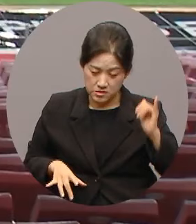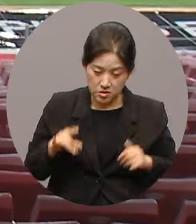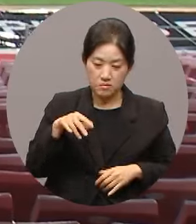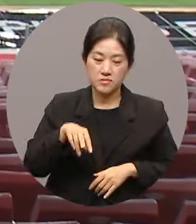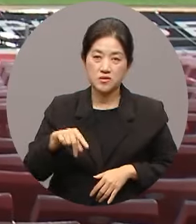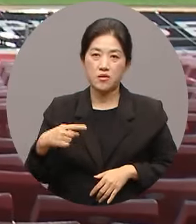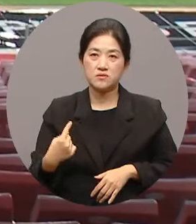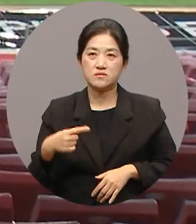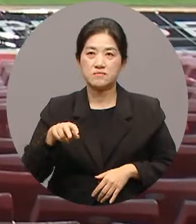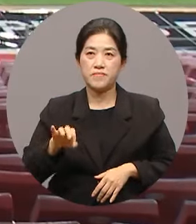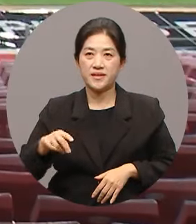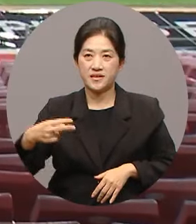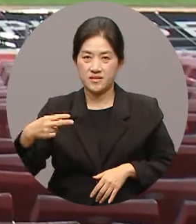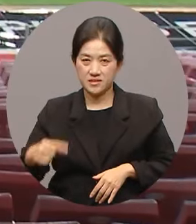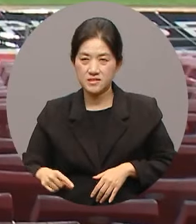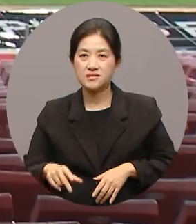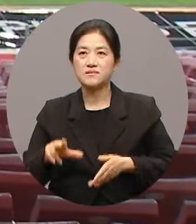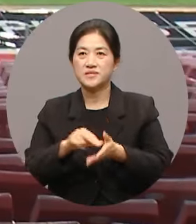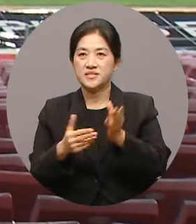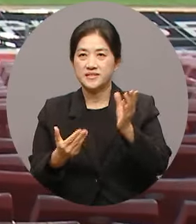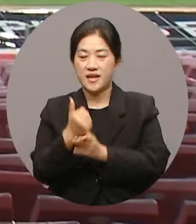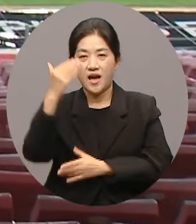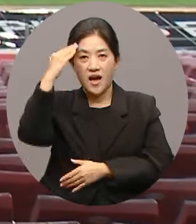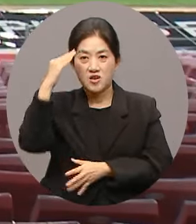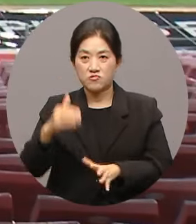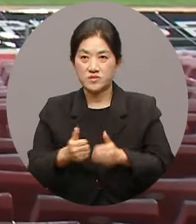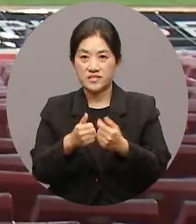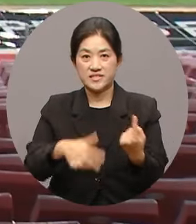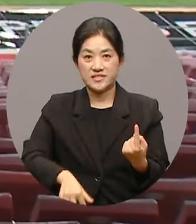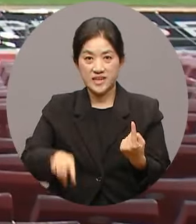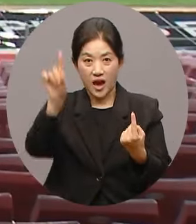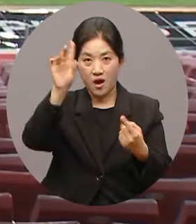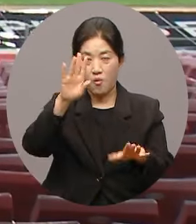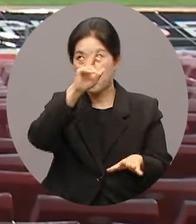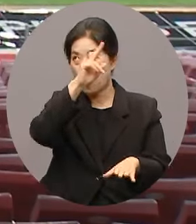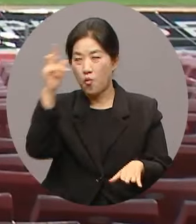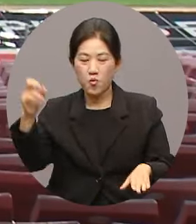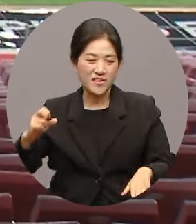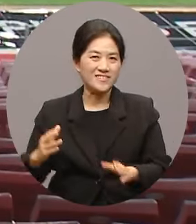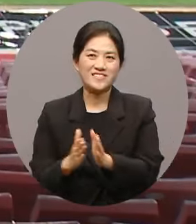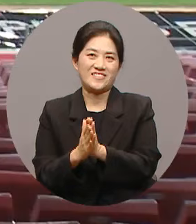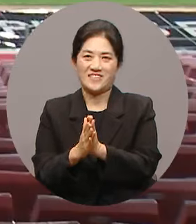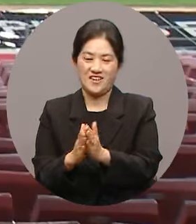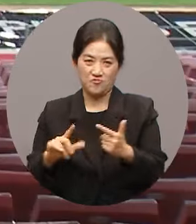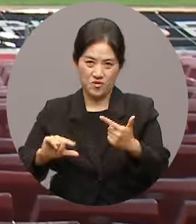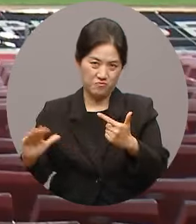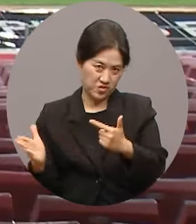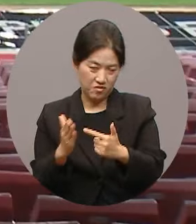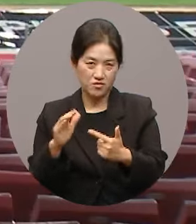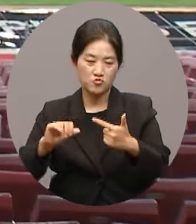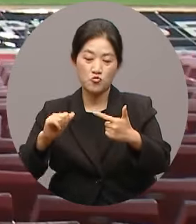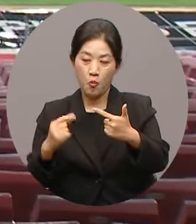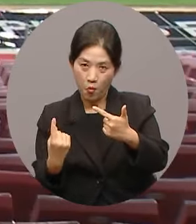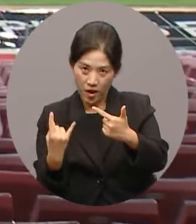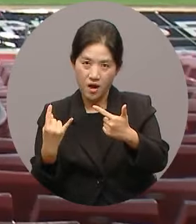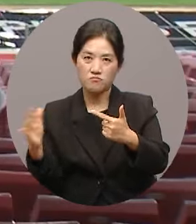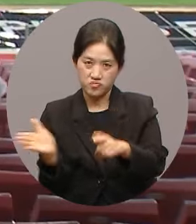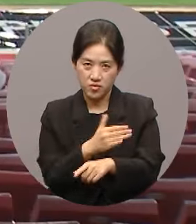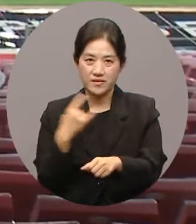서스펜디드 게임이라는 변수가 생긴 한국 시리즈 1차전은 오늘 오후 4시 재개됩니다. MBC 뉴스 이명노입니다.